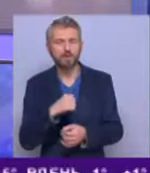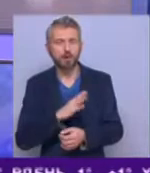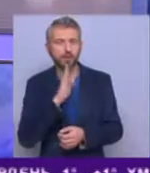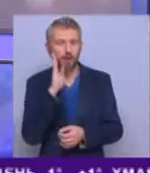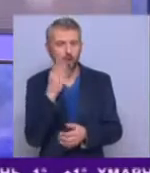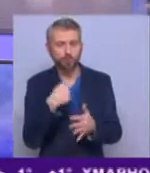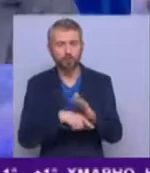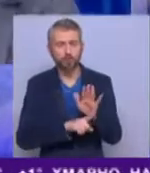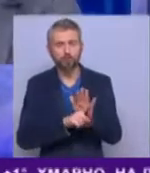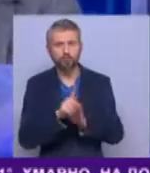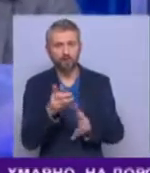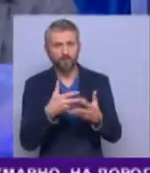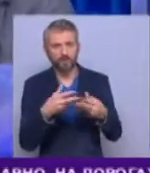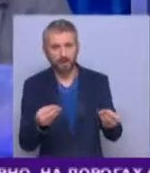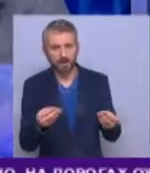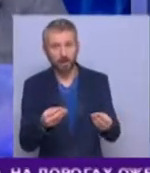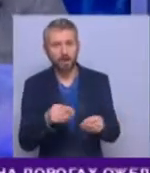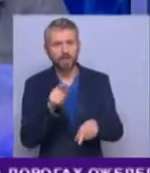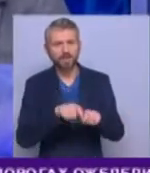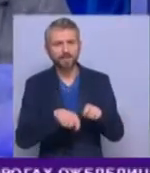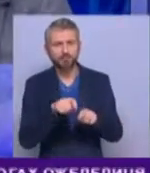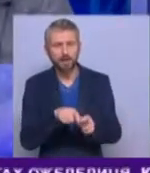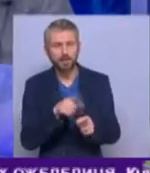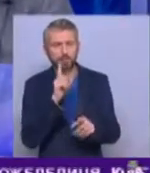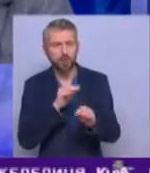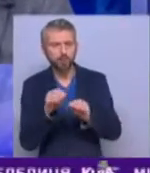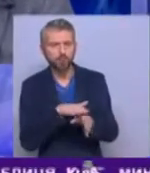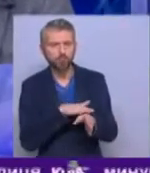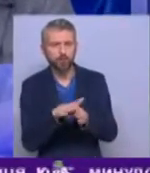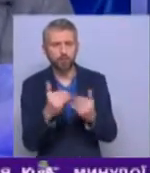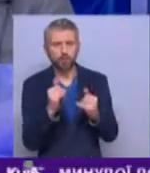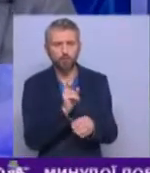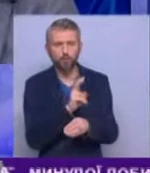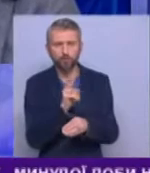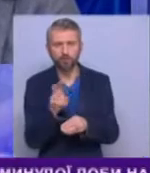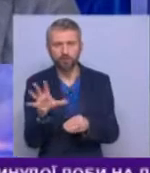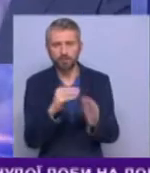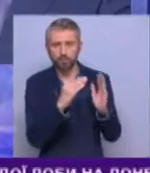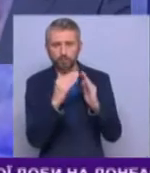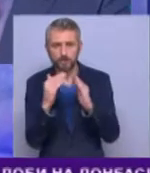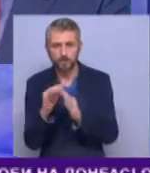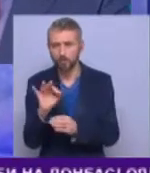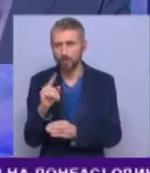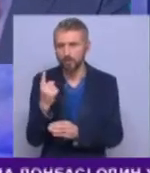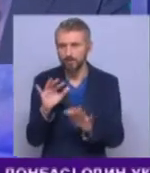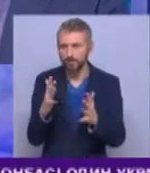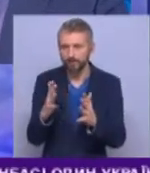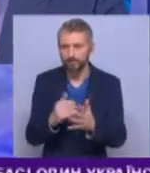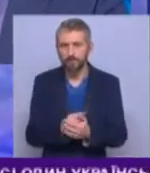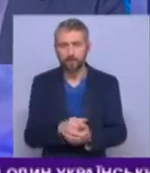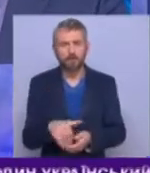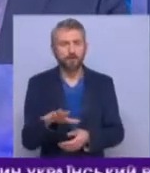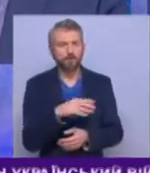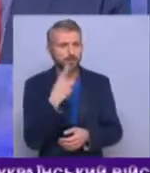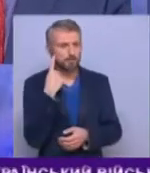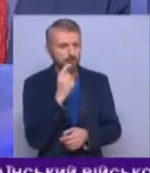оскільки почалася відлига, інспекція повністю з благоустроєм, повністю сьогодні обійшли всі на будинки. На всяк випадок, правда? Всім приписи, всім